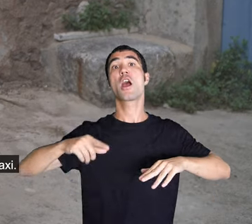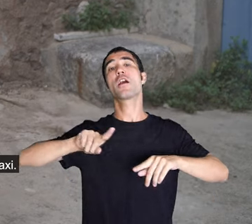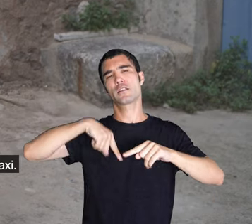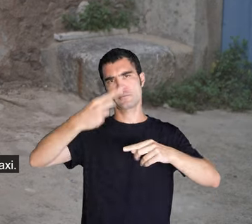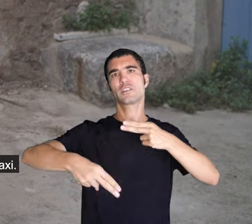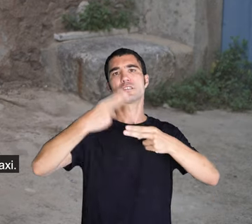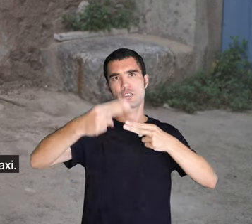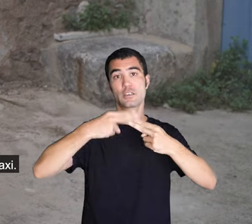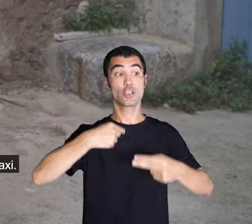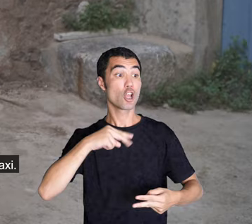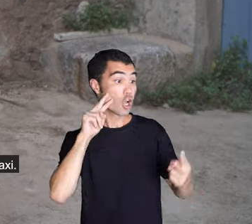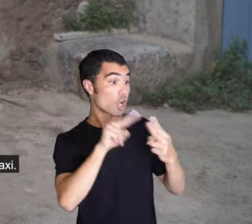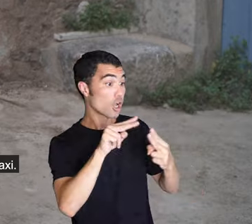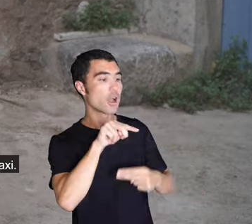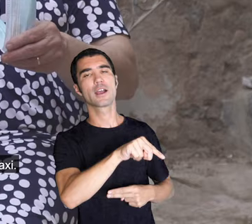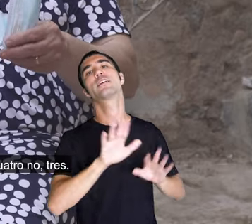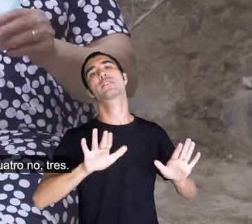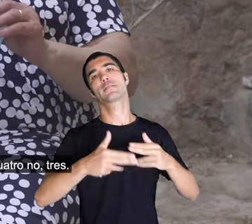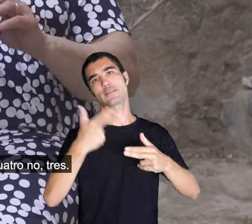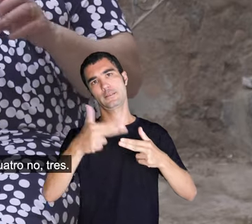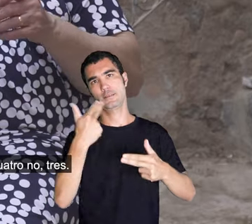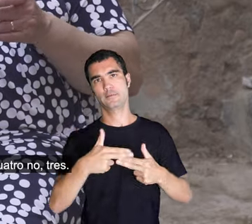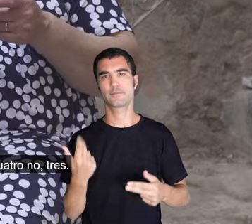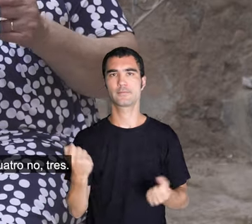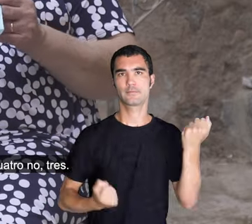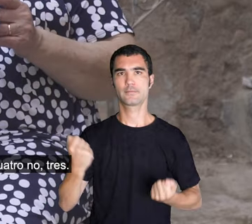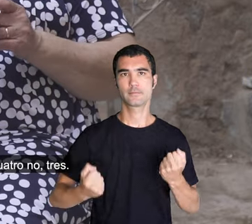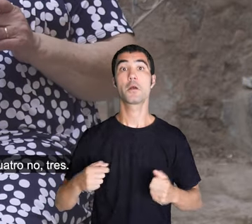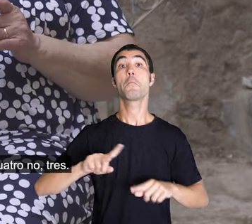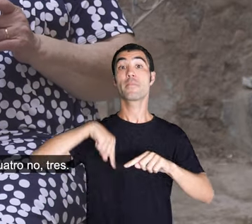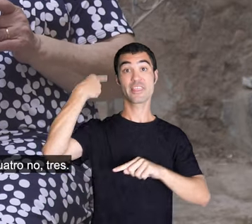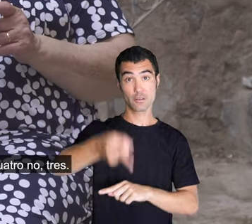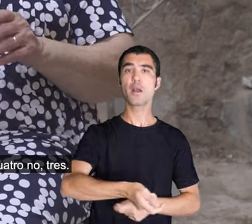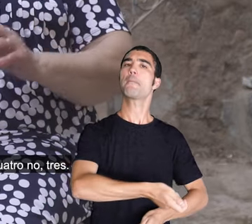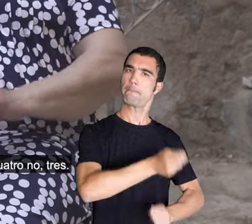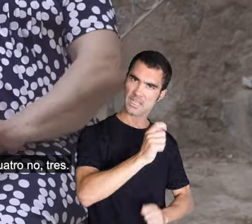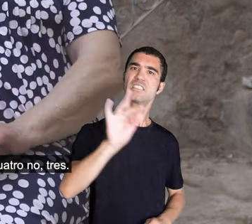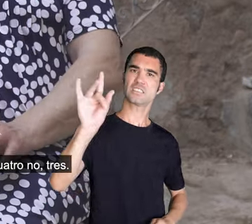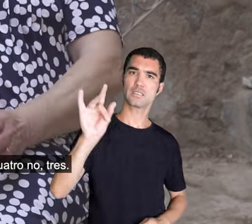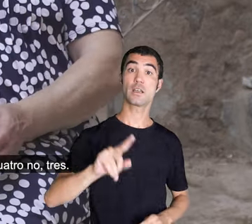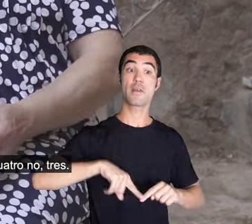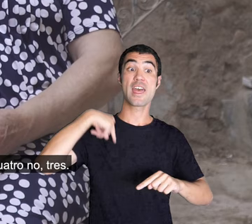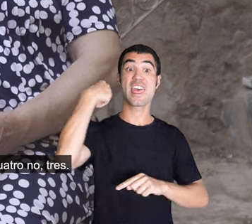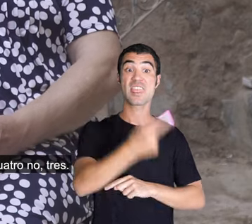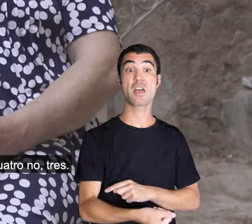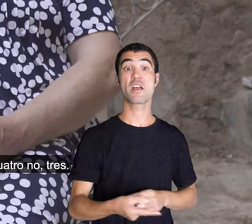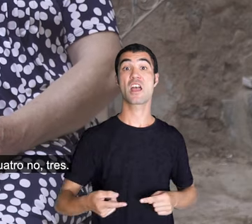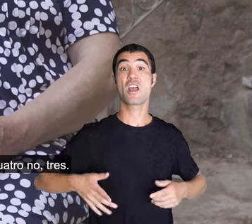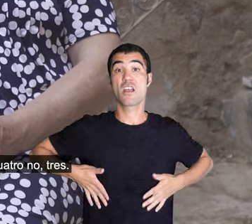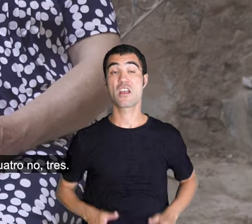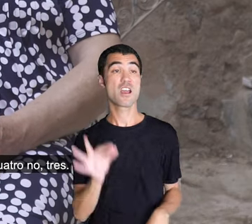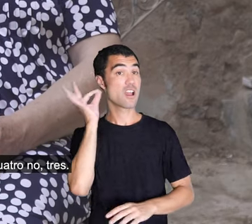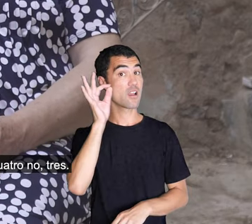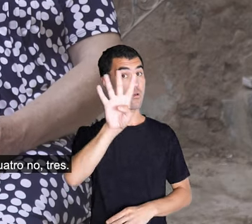Però ell, quan jo el vaig conèixer, tenia un taxi. El que després sí que va fer de pescador. Perquè després, quan tenien ja les quatre